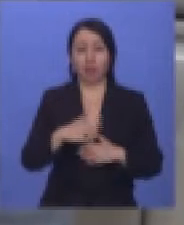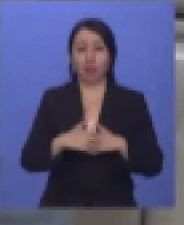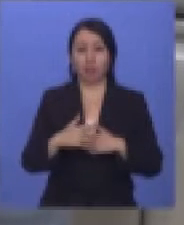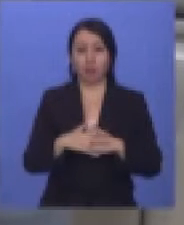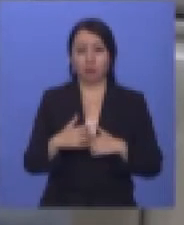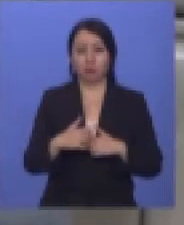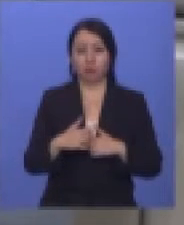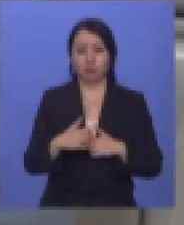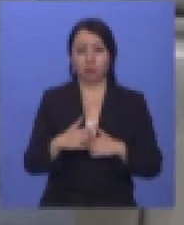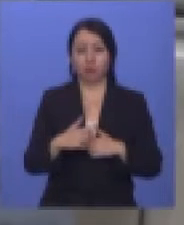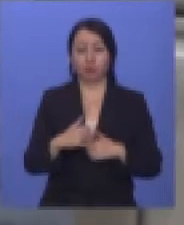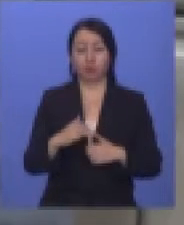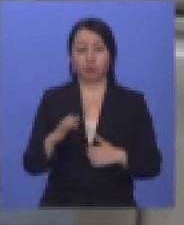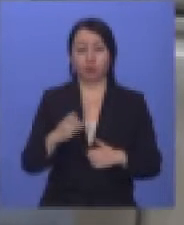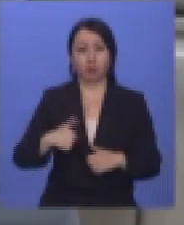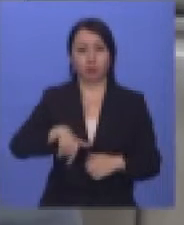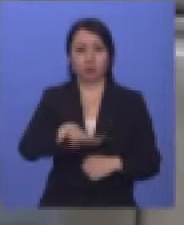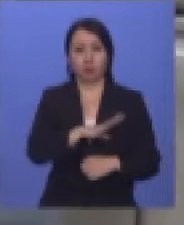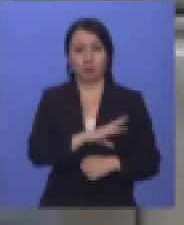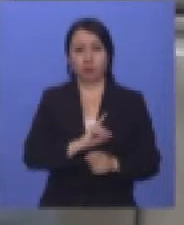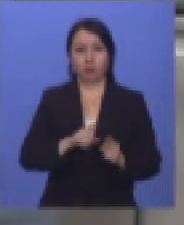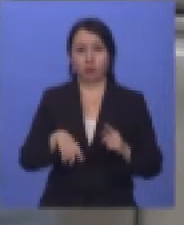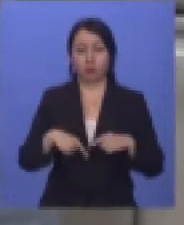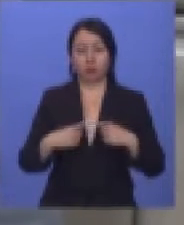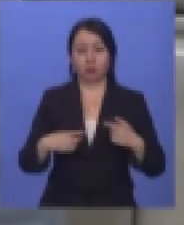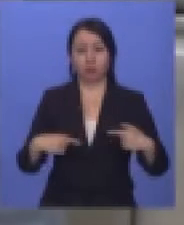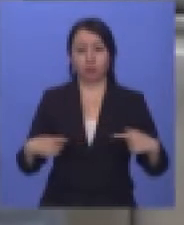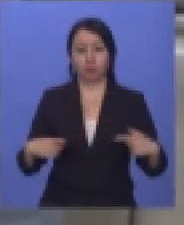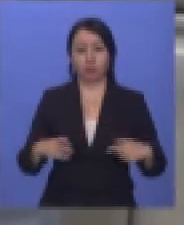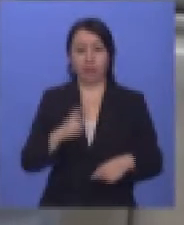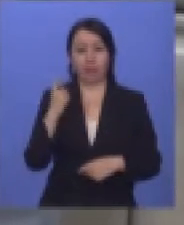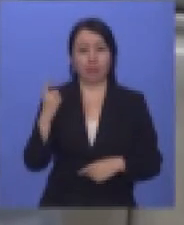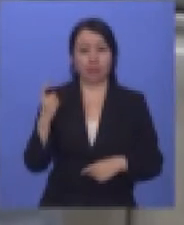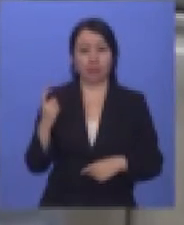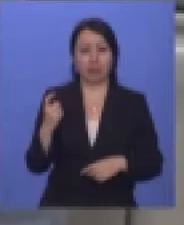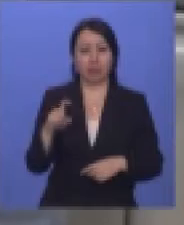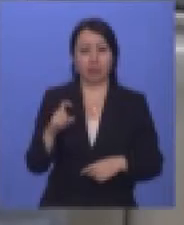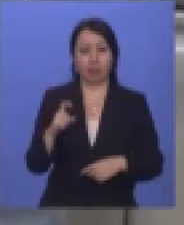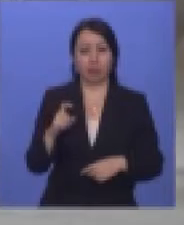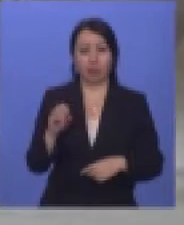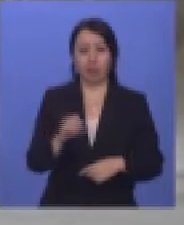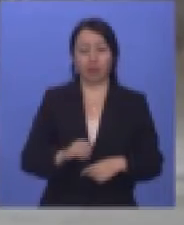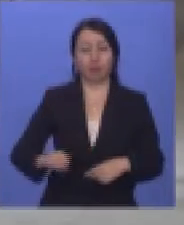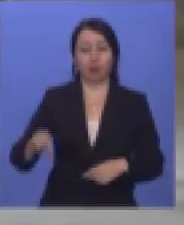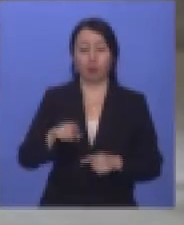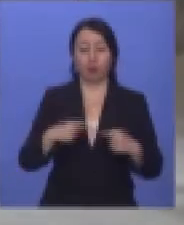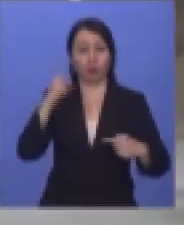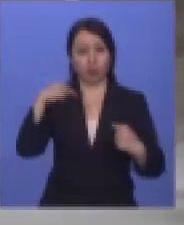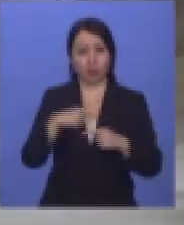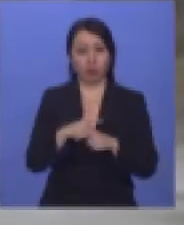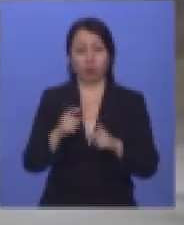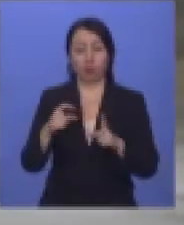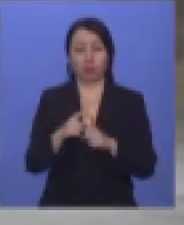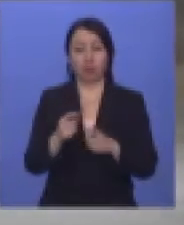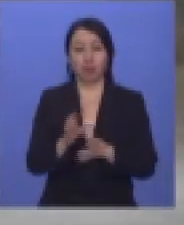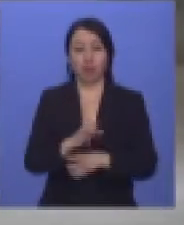читавский. И это все остальное, химия все равно европейская еще. По словам технолога,